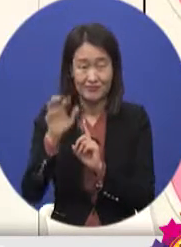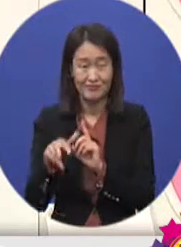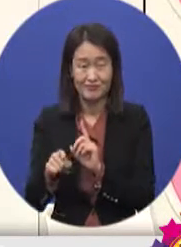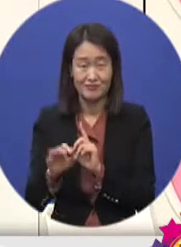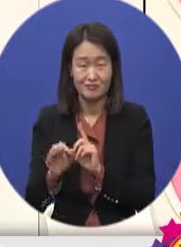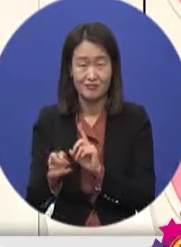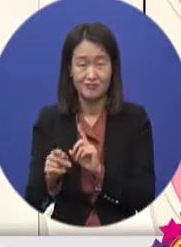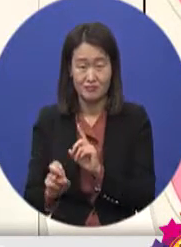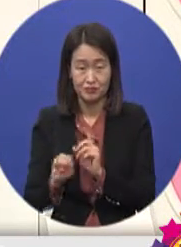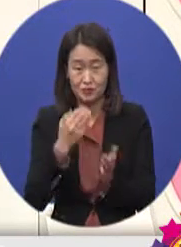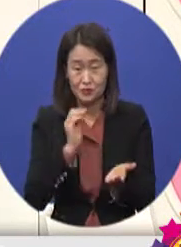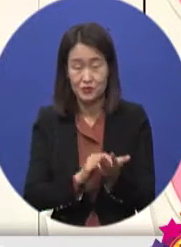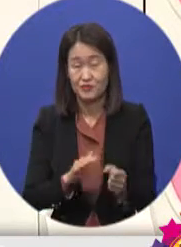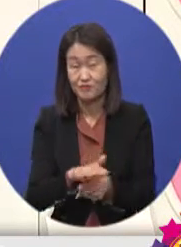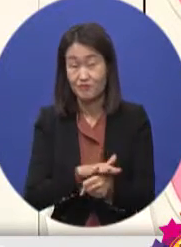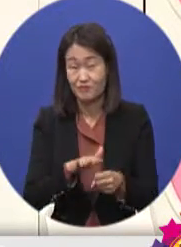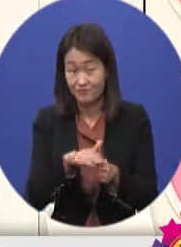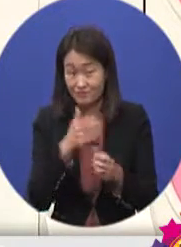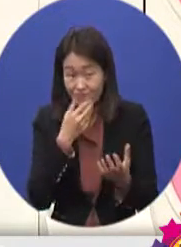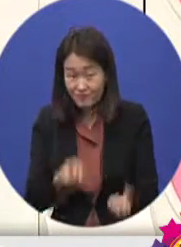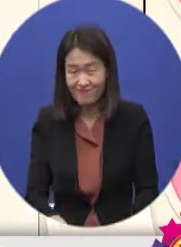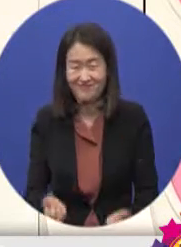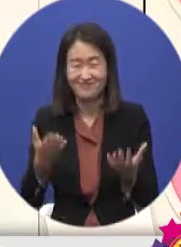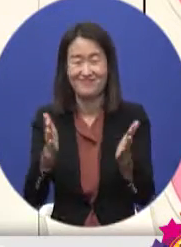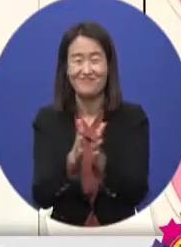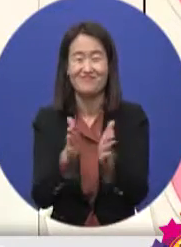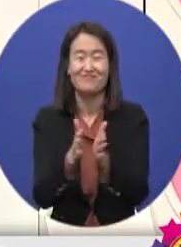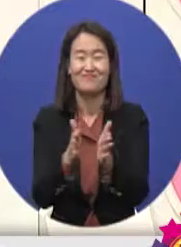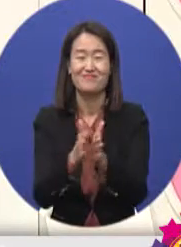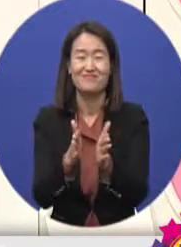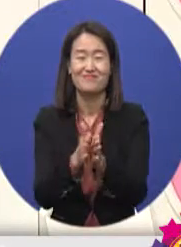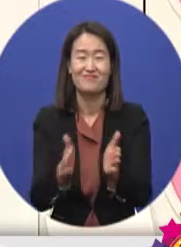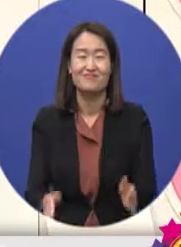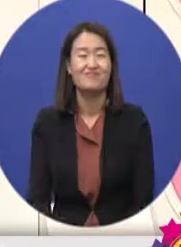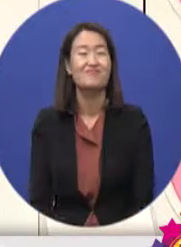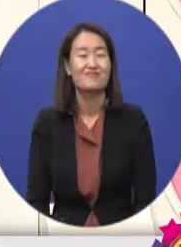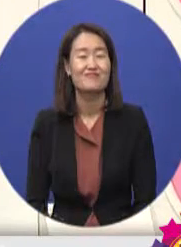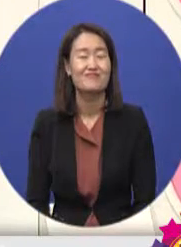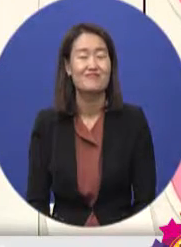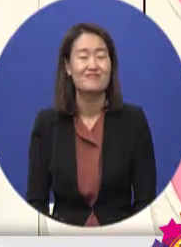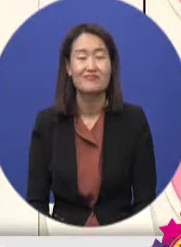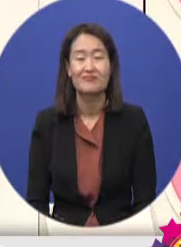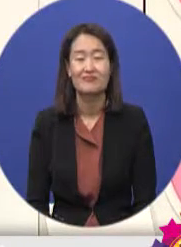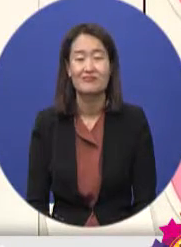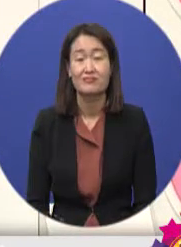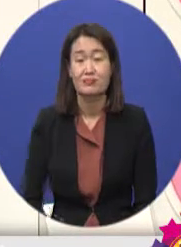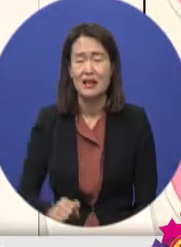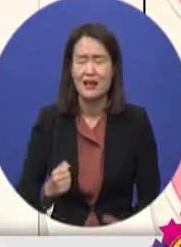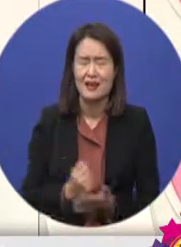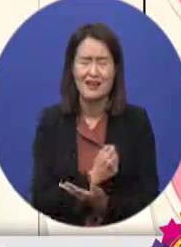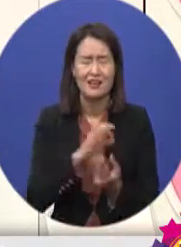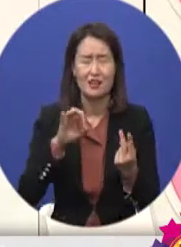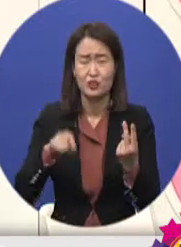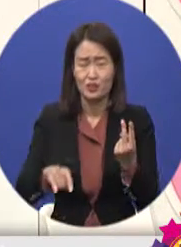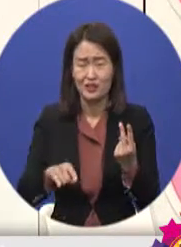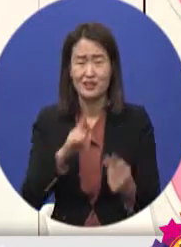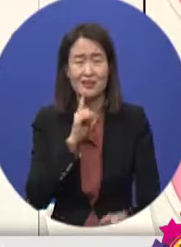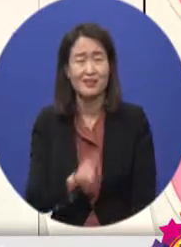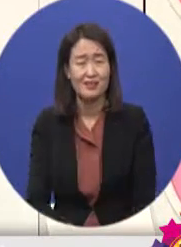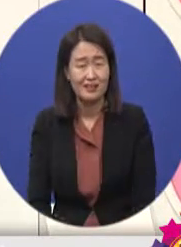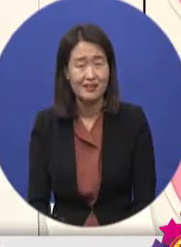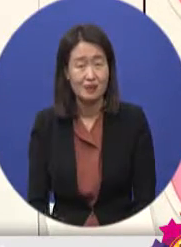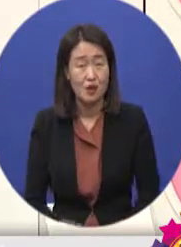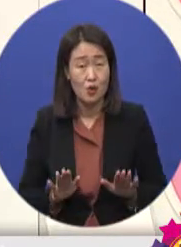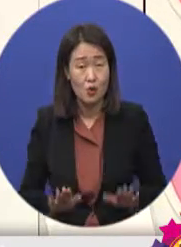조약돌 사랑 부르신 이정범님 축하드립니다. 네, 다음 아차상 발표를